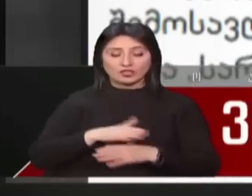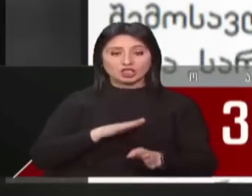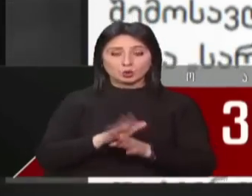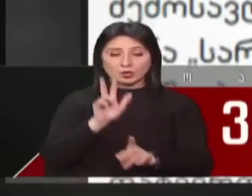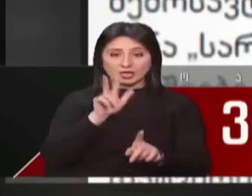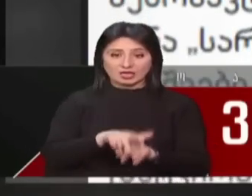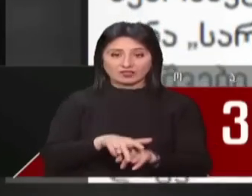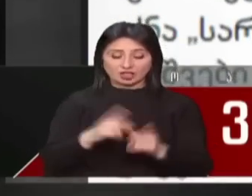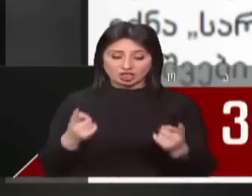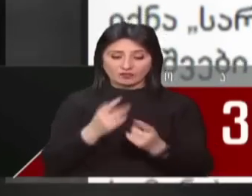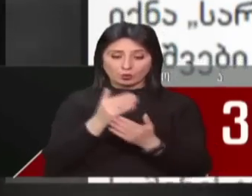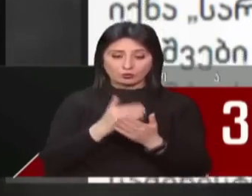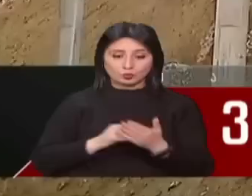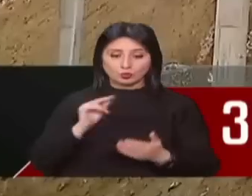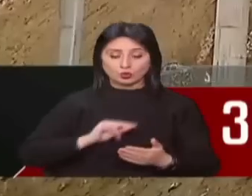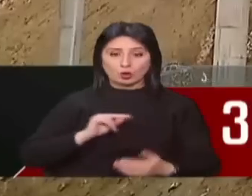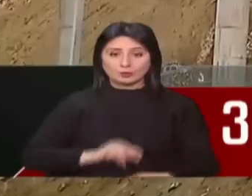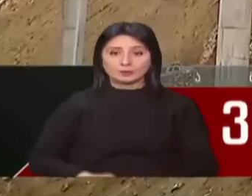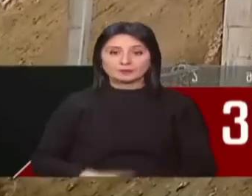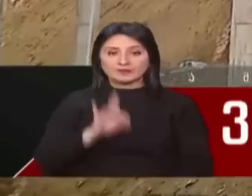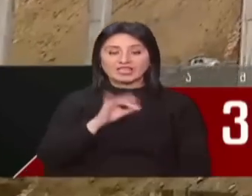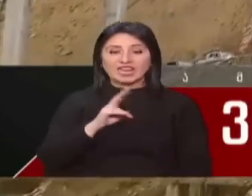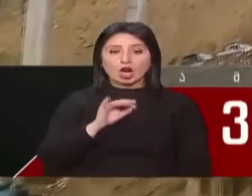სრული დატვირთვით ჩვეულ რეჟიმში მუშაობს.